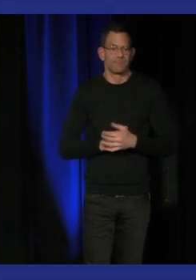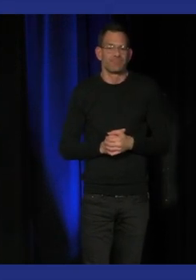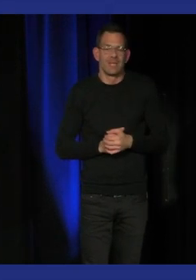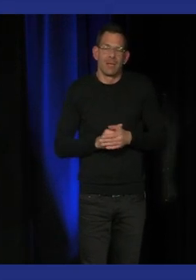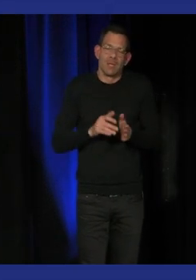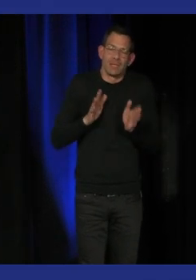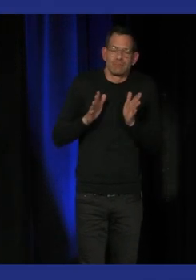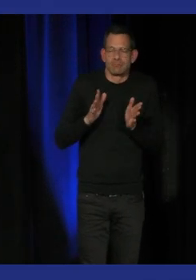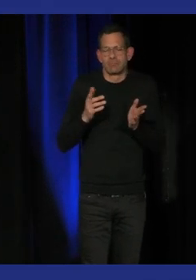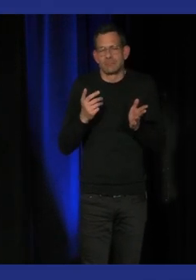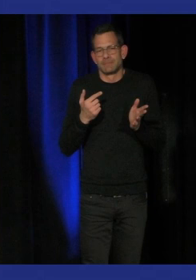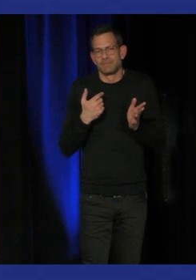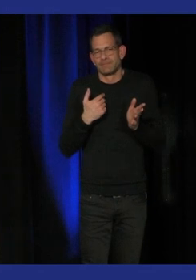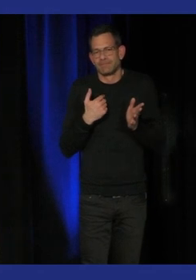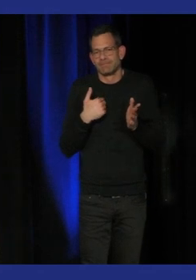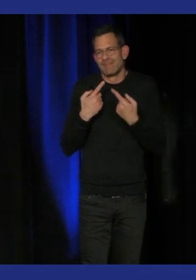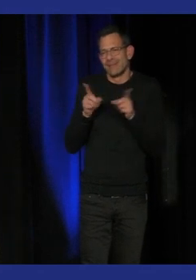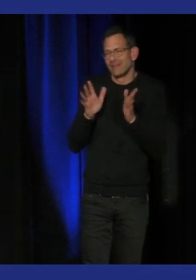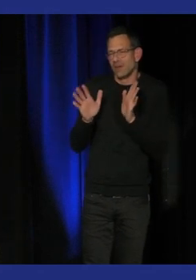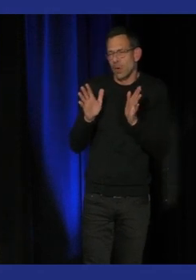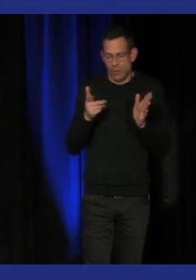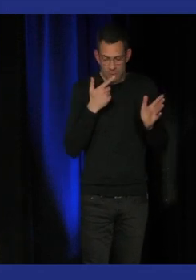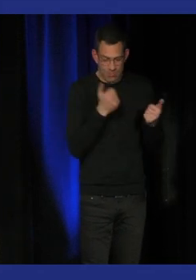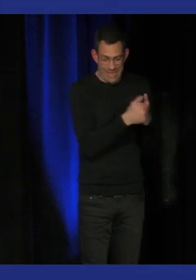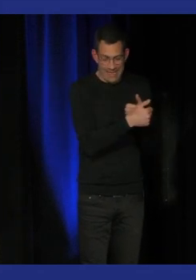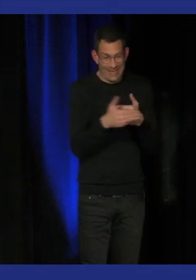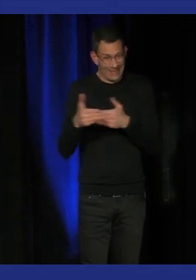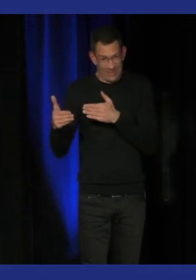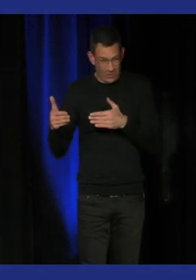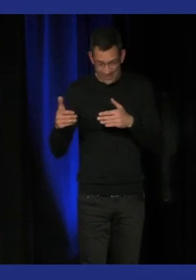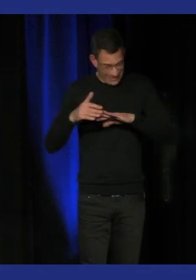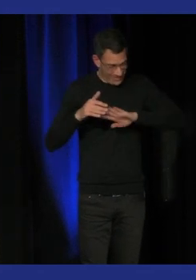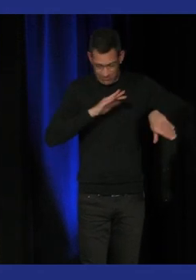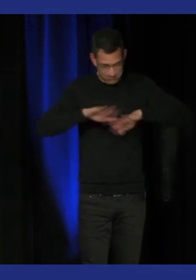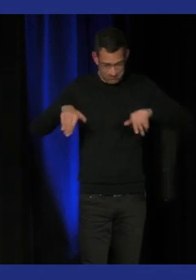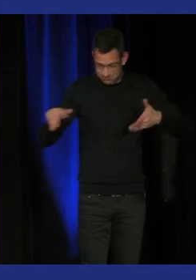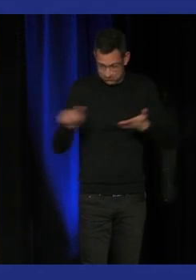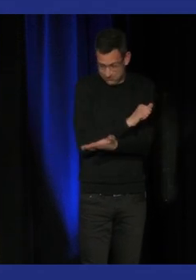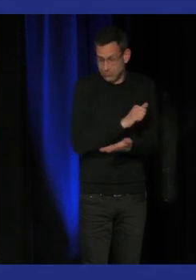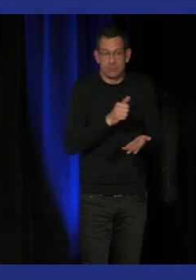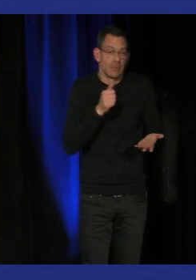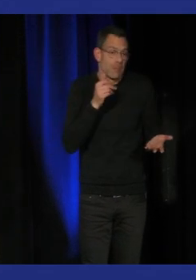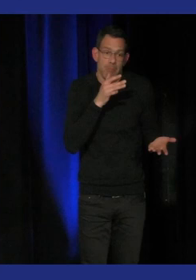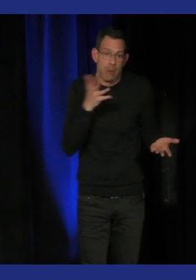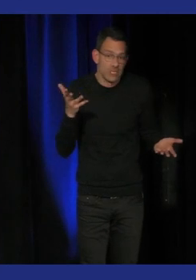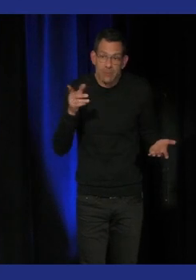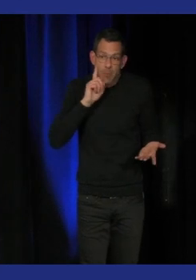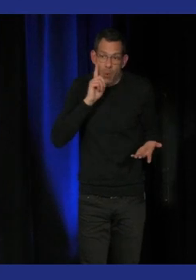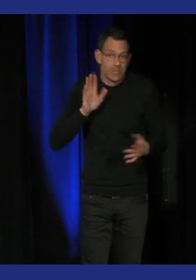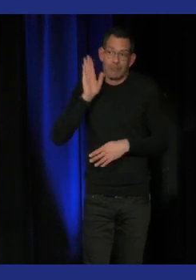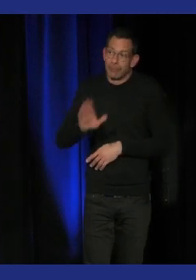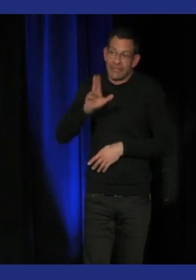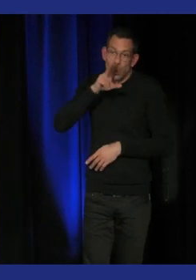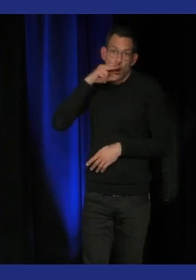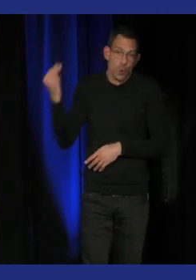une petite nuance, je dirais, décatégoriser, on ne le peut pas, parce que d'une certaine manière, les humains, nous avons besoin de